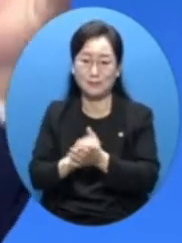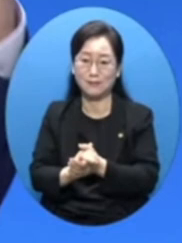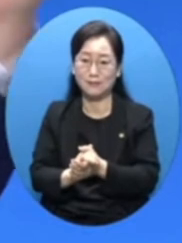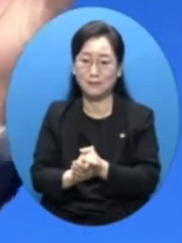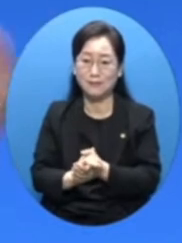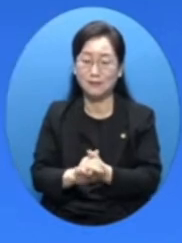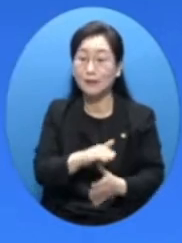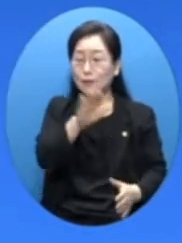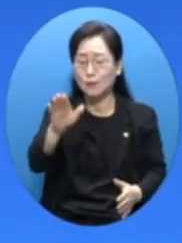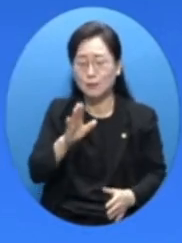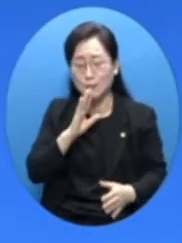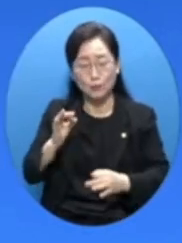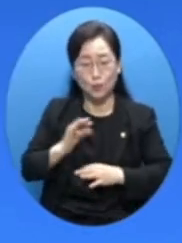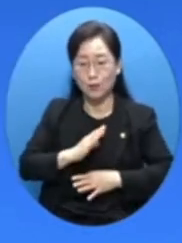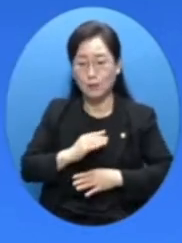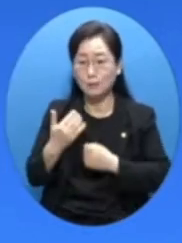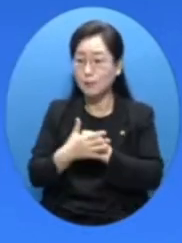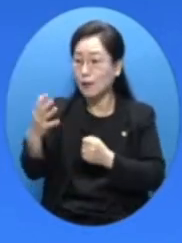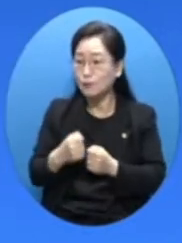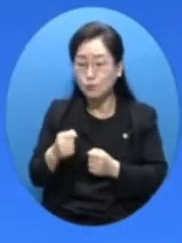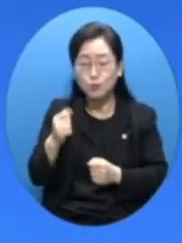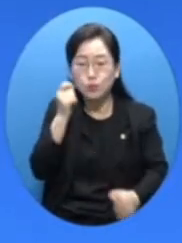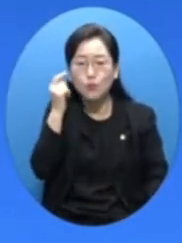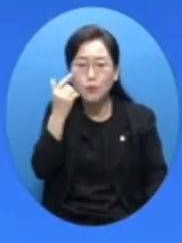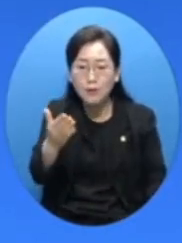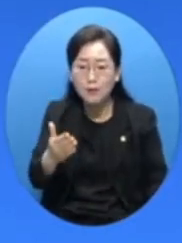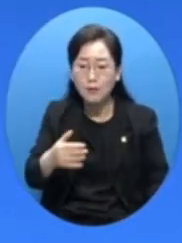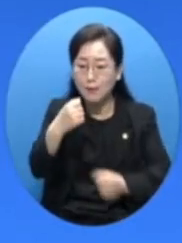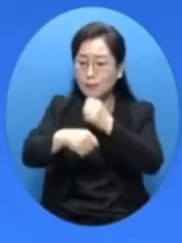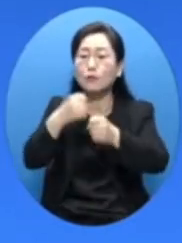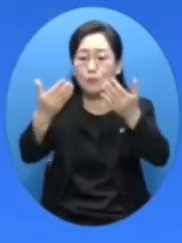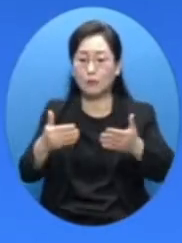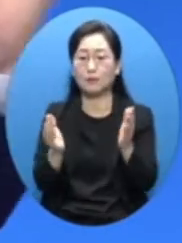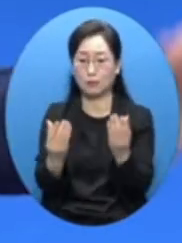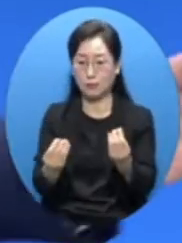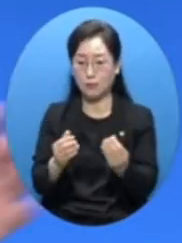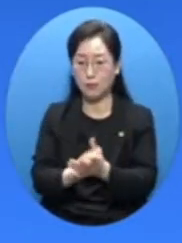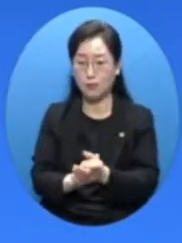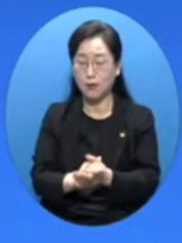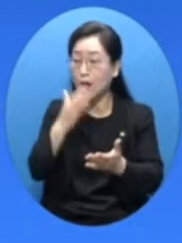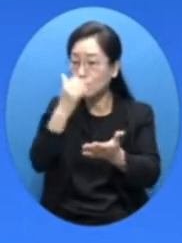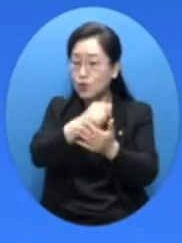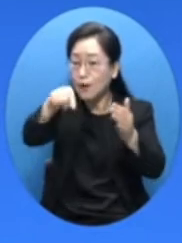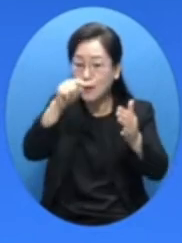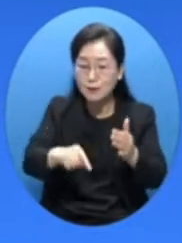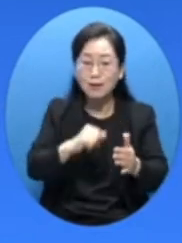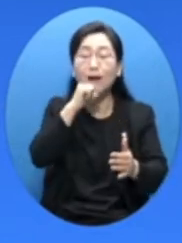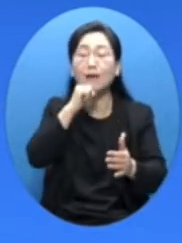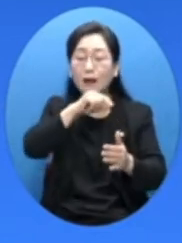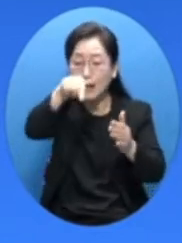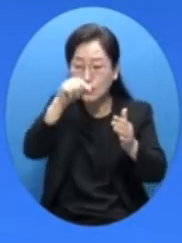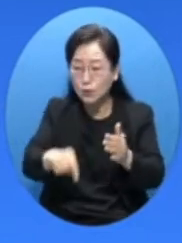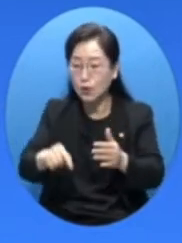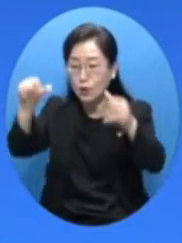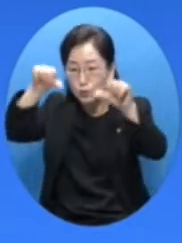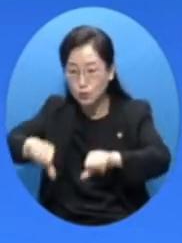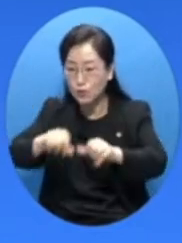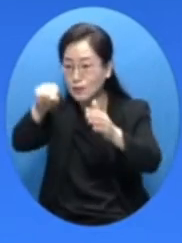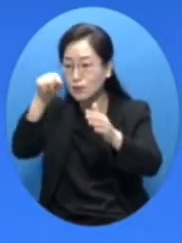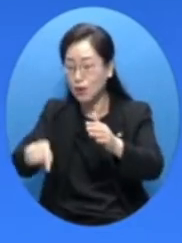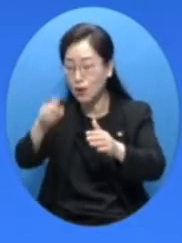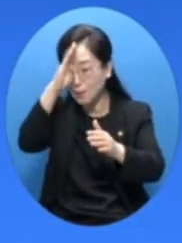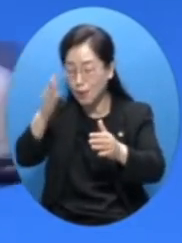이 놀라운 은혜를 누리며 살아가지 못합니까? 우린 자유함을 받은 것입니다. 죄에서, 가난에서, 저주에서,